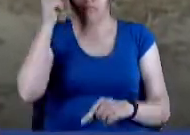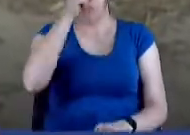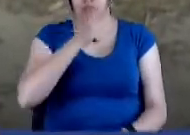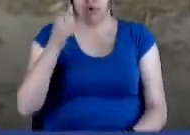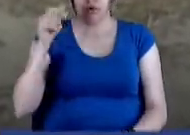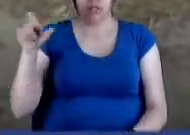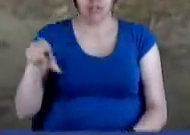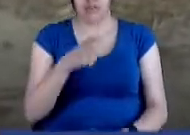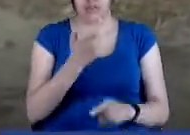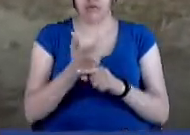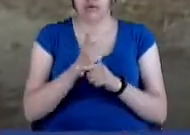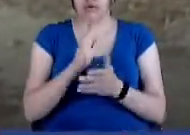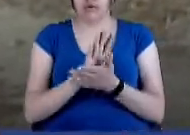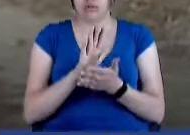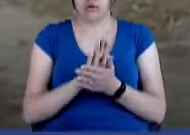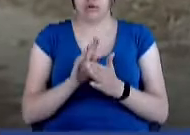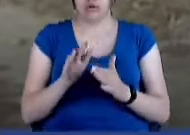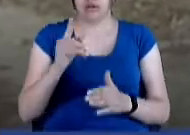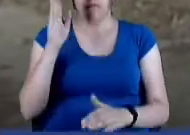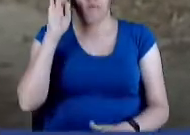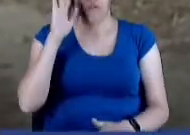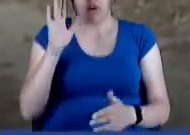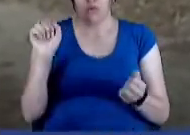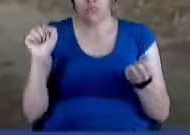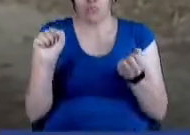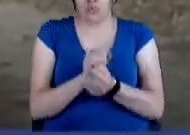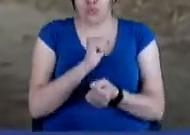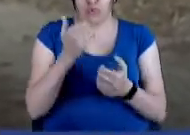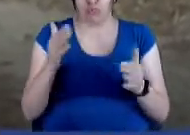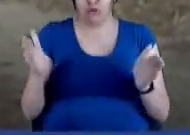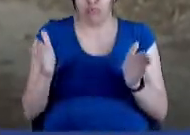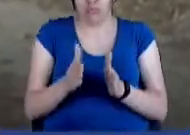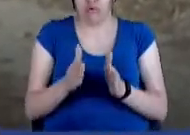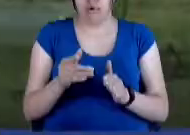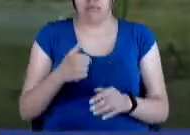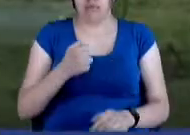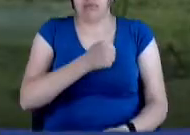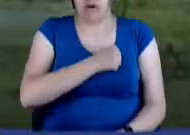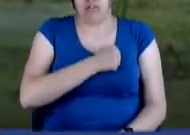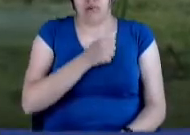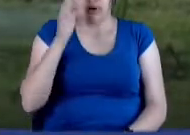і рівень води дуже упав. Ну, шкода дуже річку,